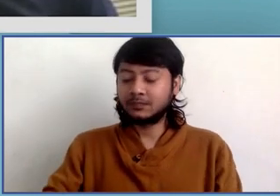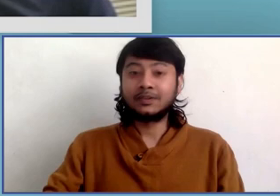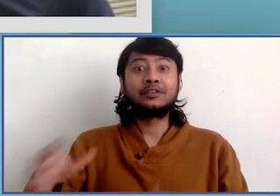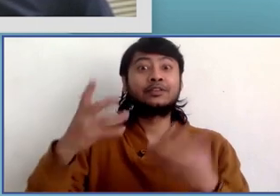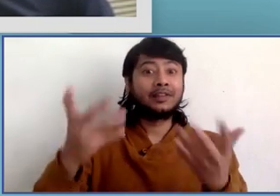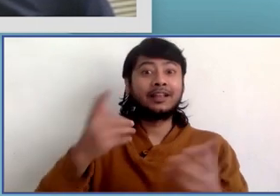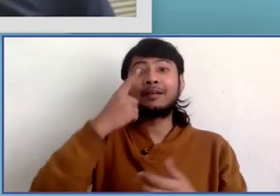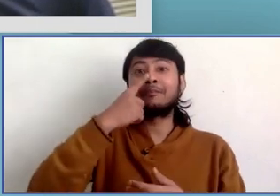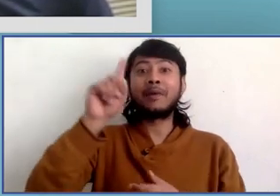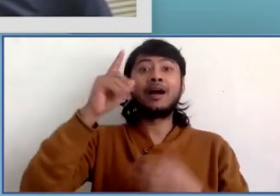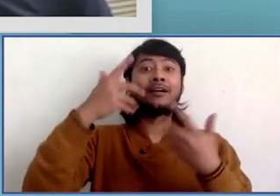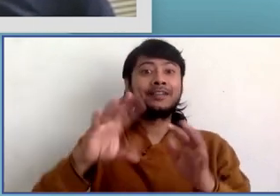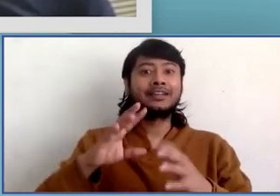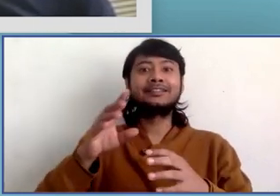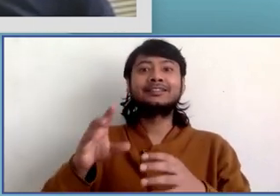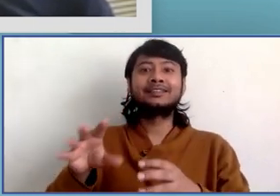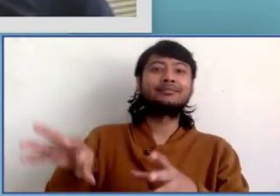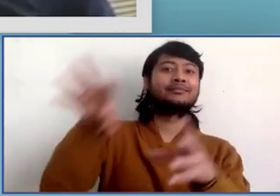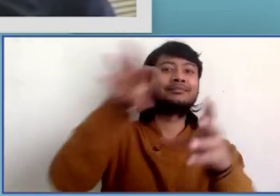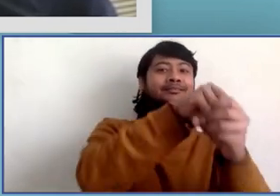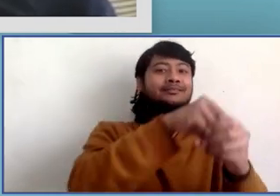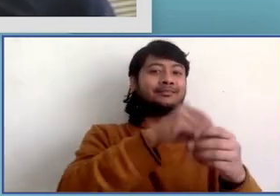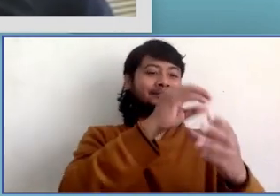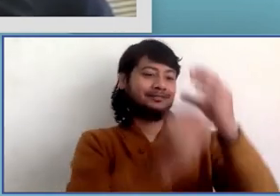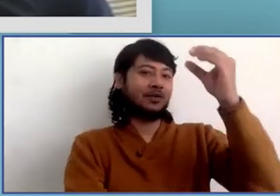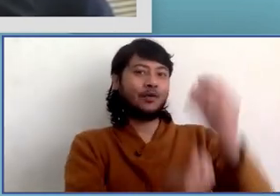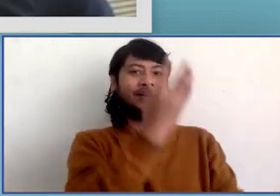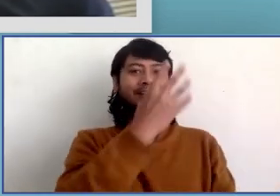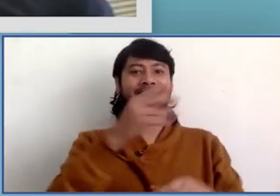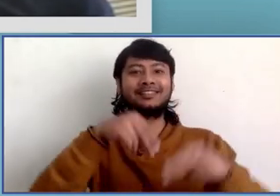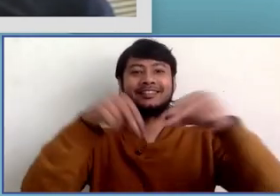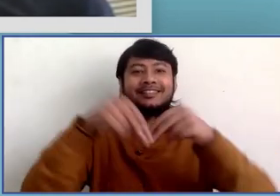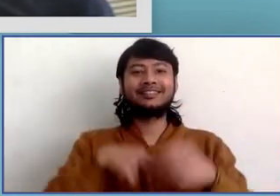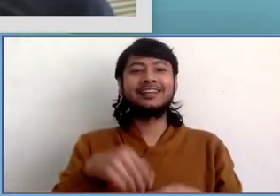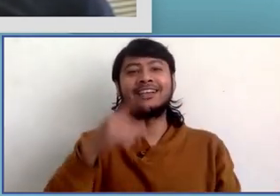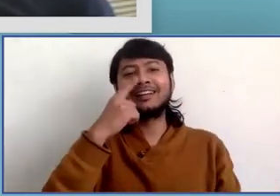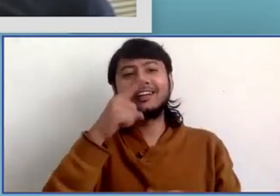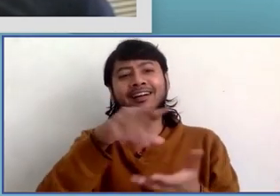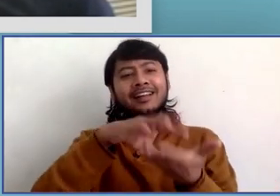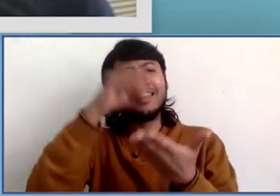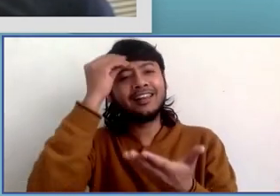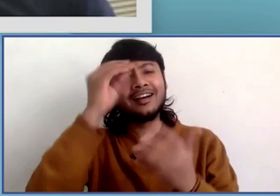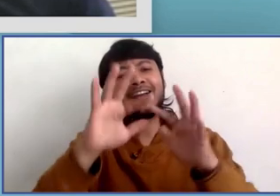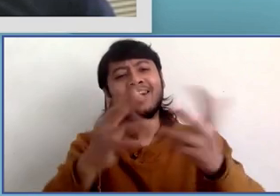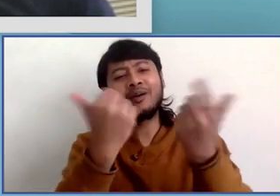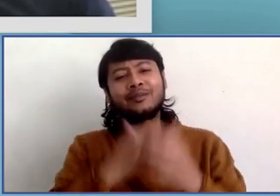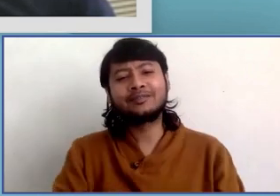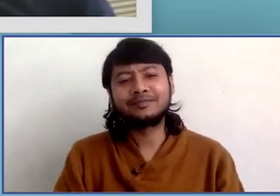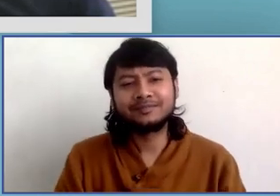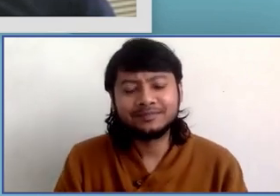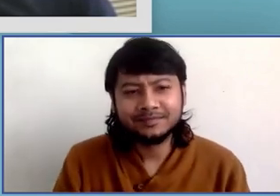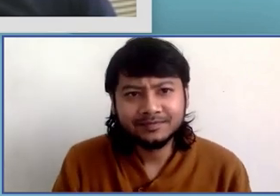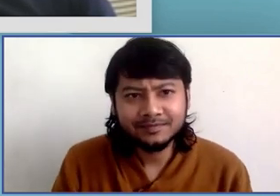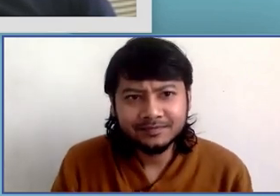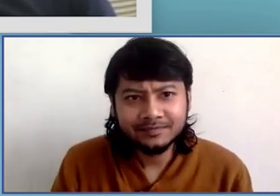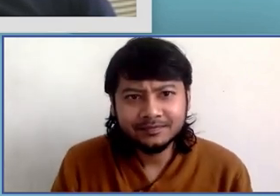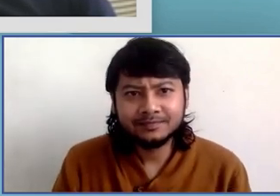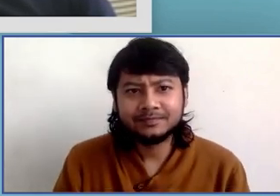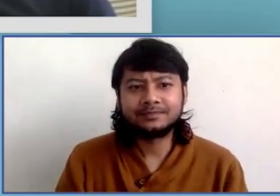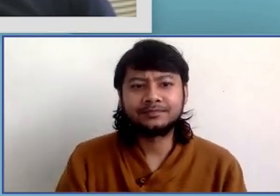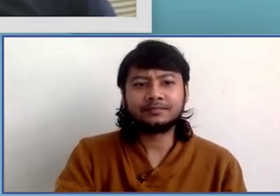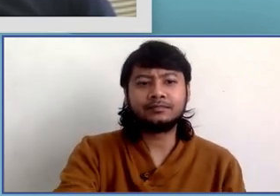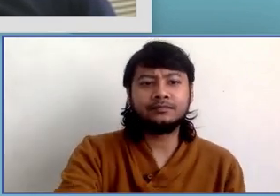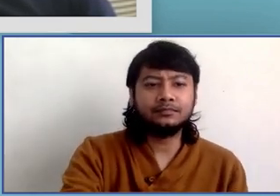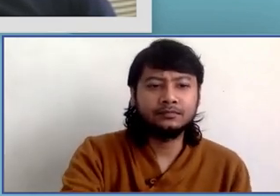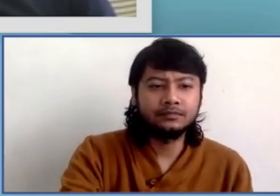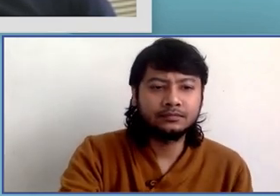So Megha, how did you come into contact with chess and how did you start? मैं हॉस्टल में रहती थी एक्चुअली हॉस्टल पे एक